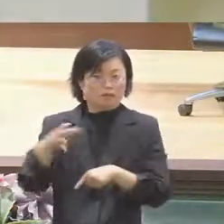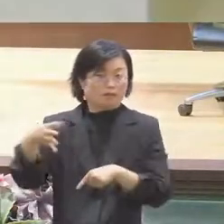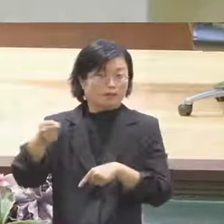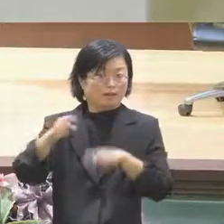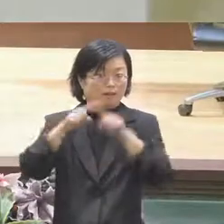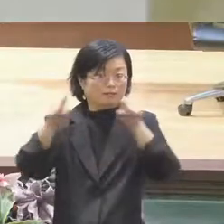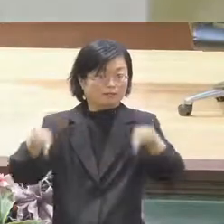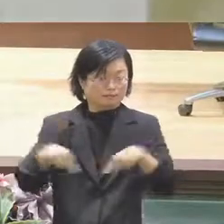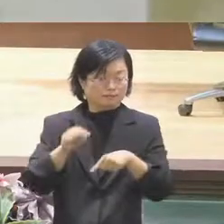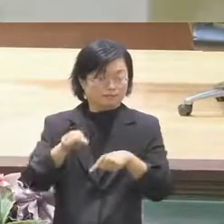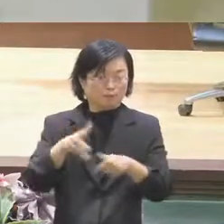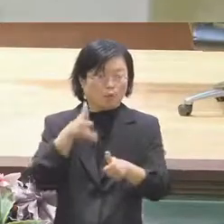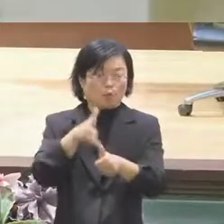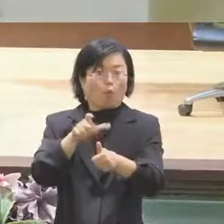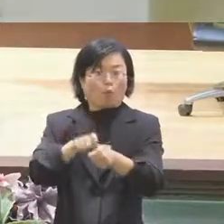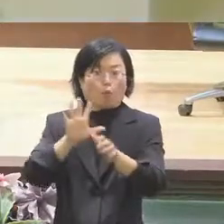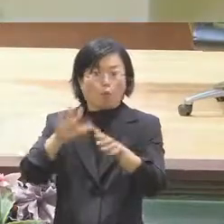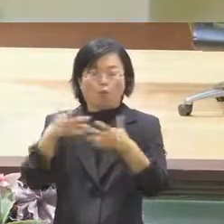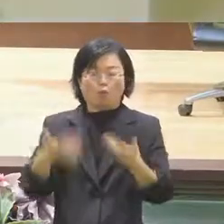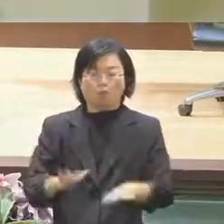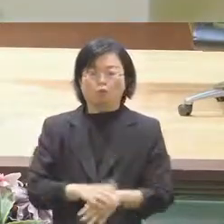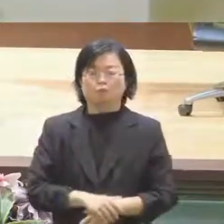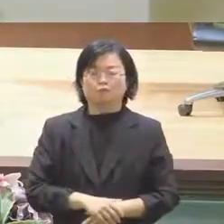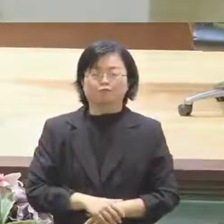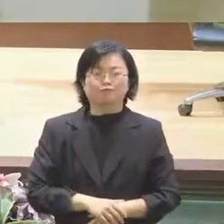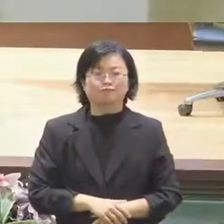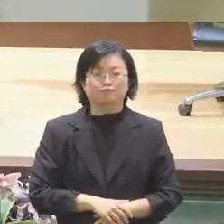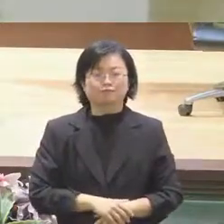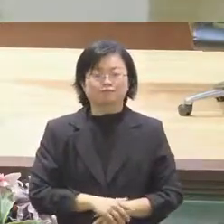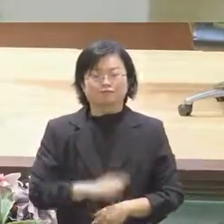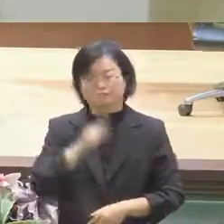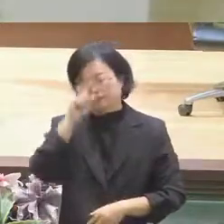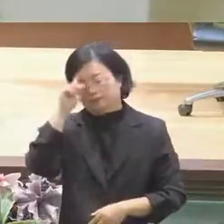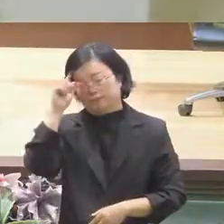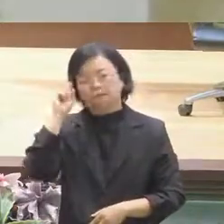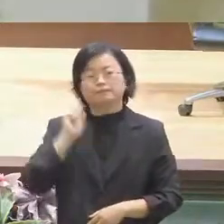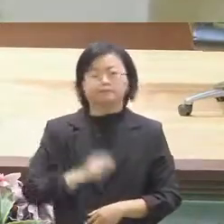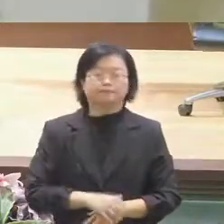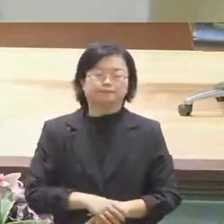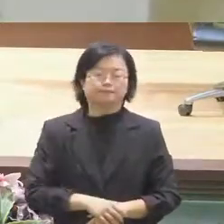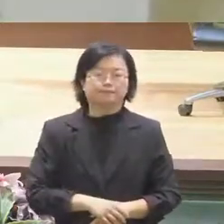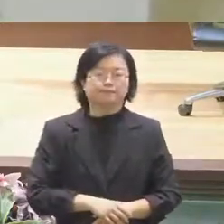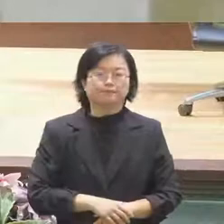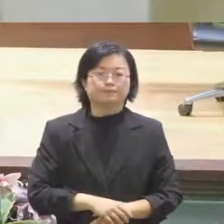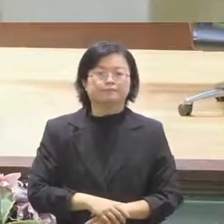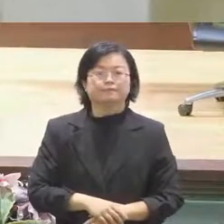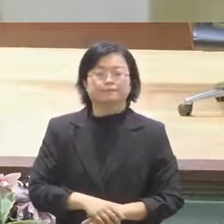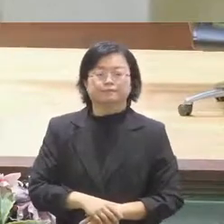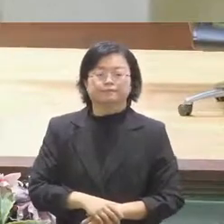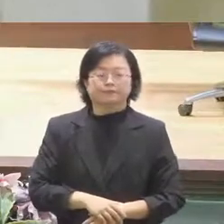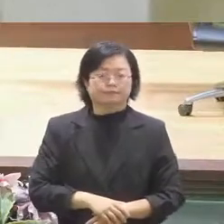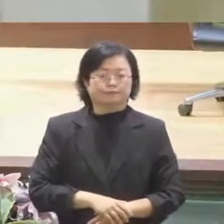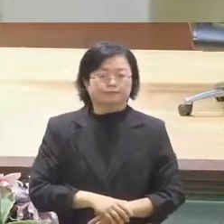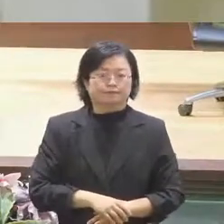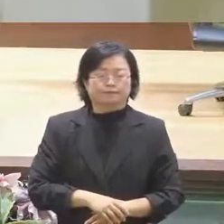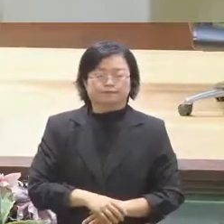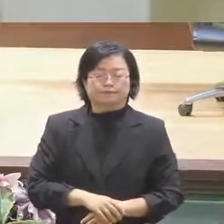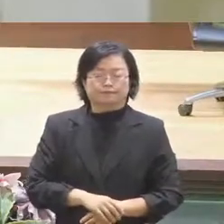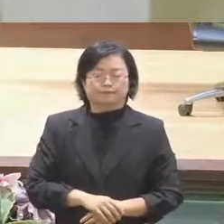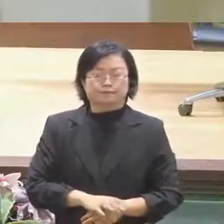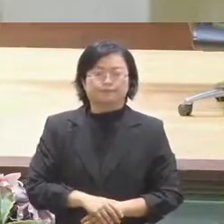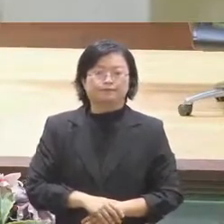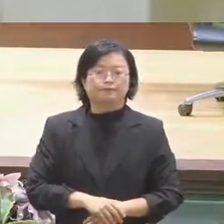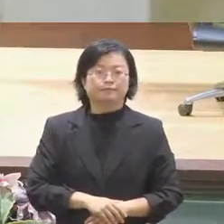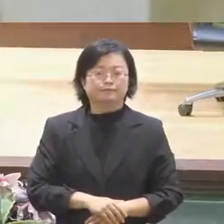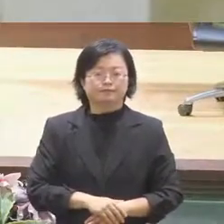问题，然后我们会先问香港本土研究社两个问题，然后再询问那个香港互联网协